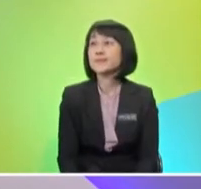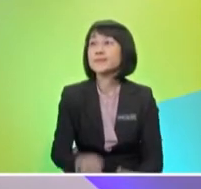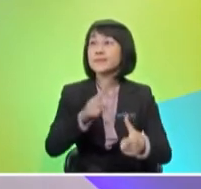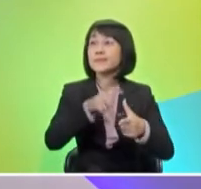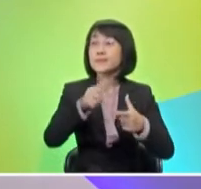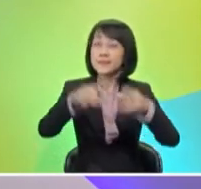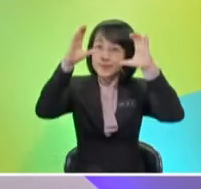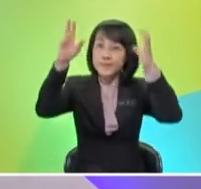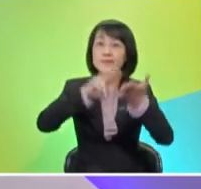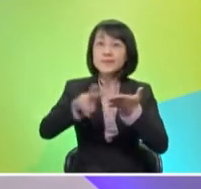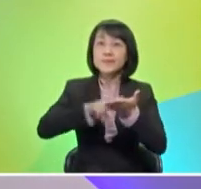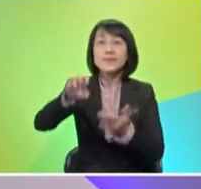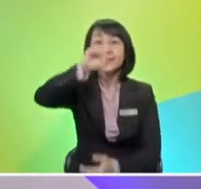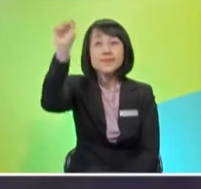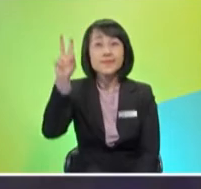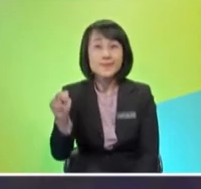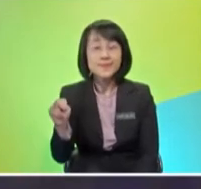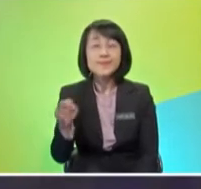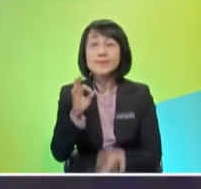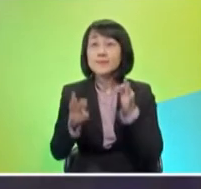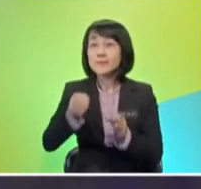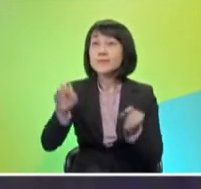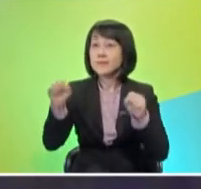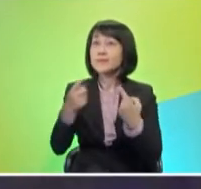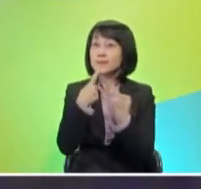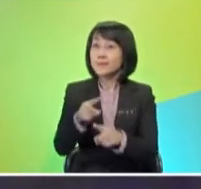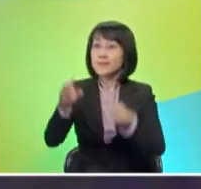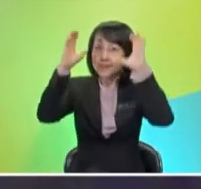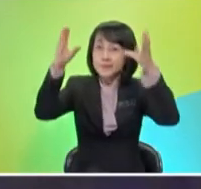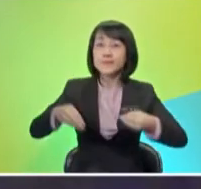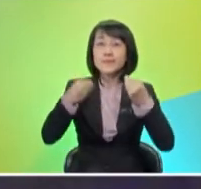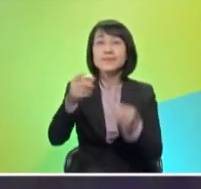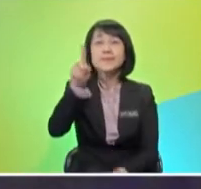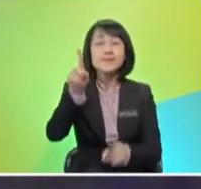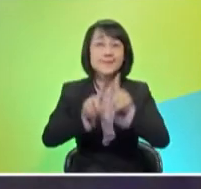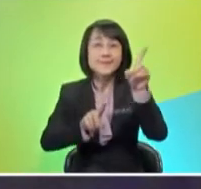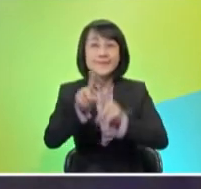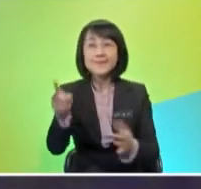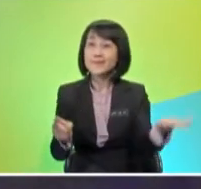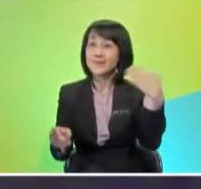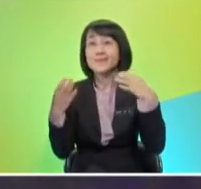akan bacakan soal lain dan sekiranya boleh menjawab bagi satu bintang untuk anak-anak